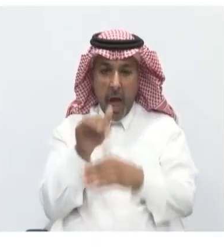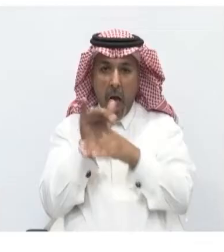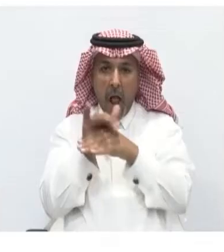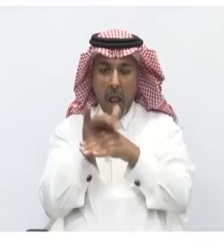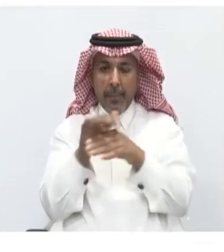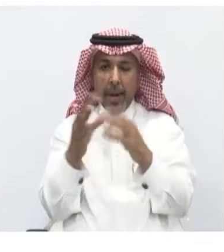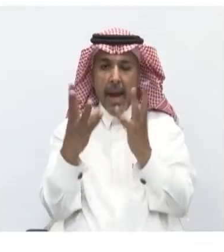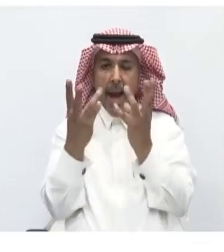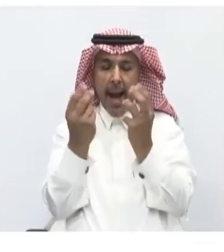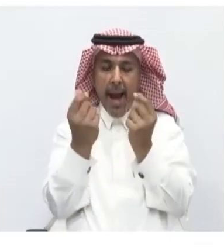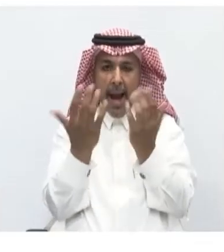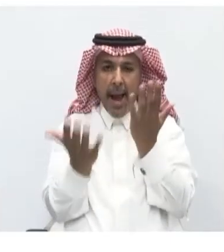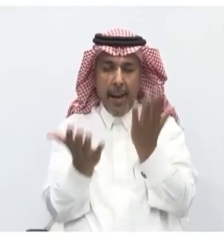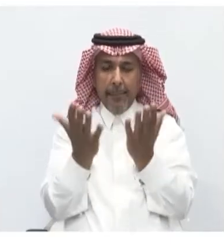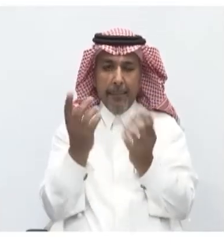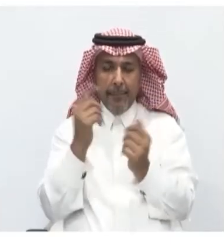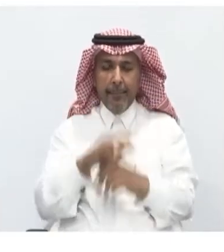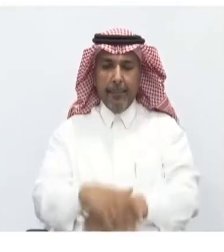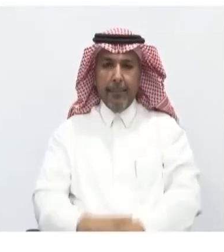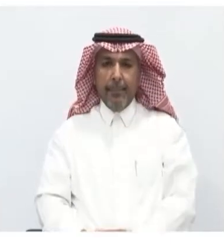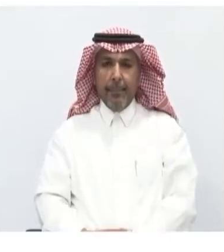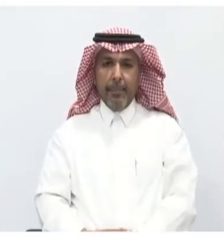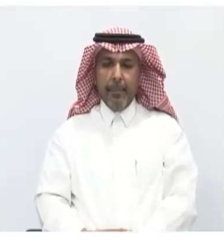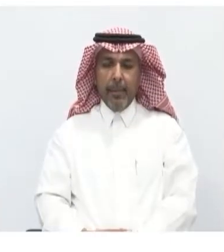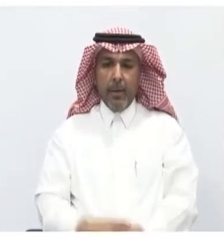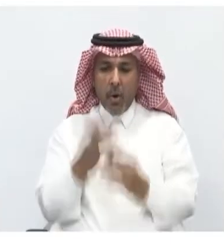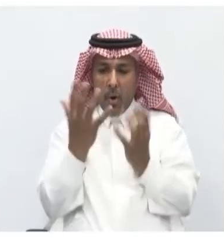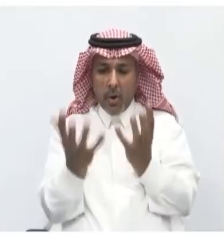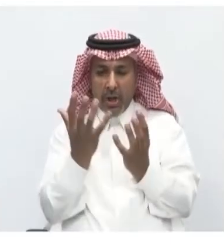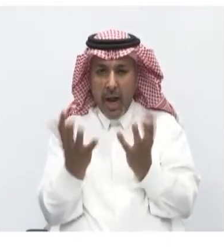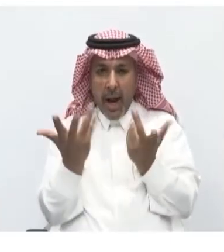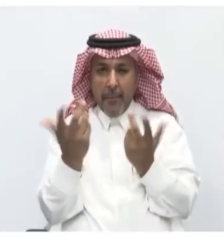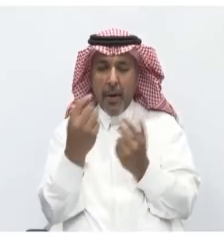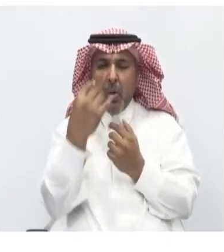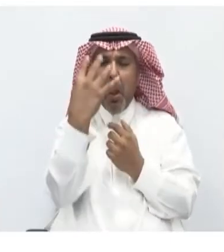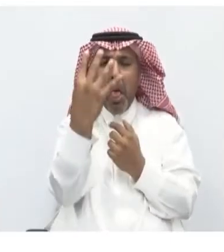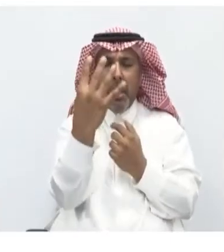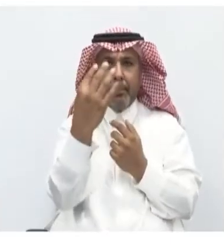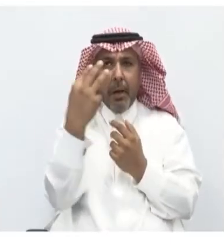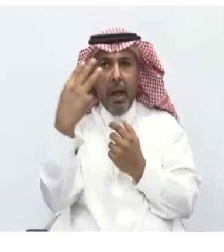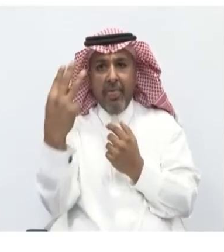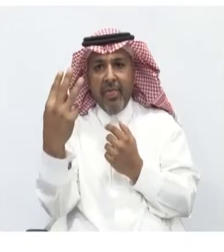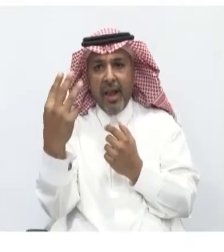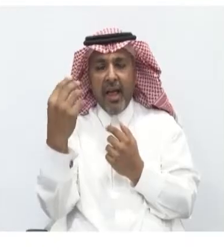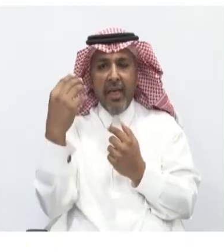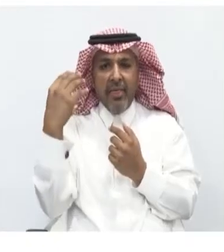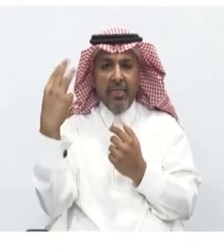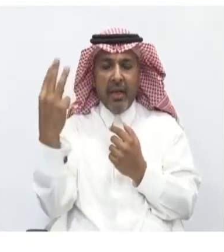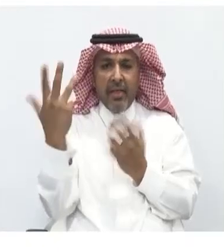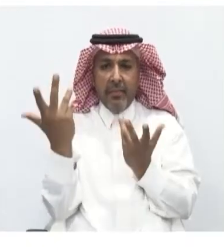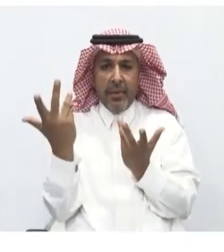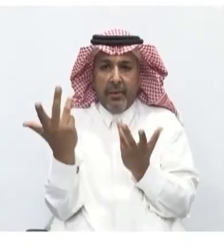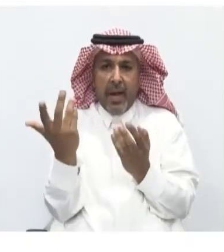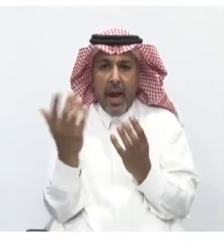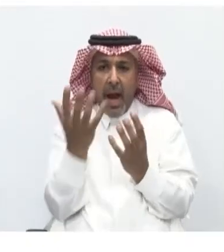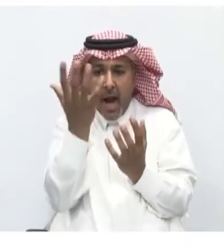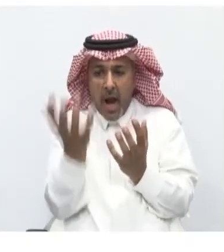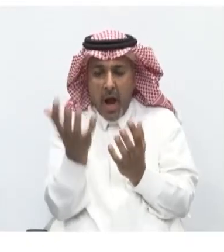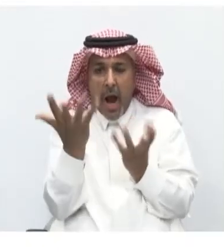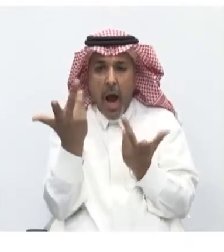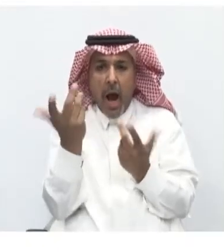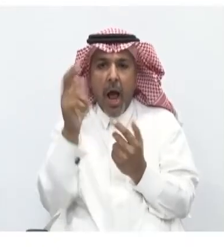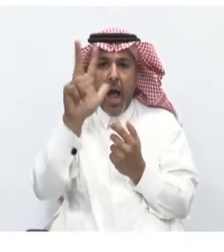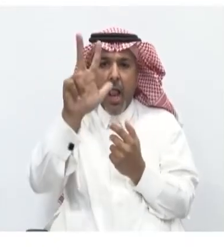والناتجه فقط قال اربع ذرات اربع مولات ثلاث جزيئات ثلاث مولات لم تعطيني الكتل